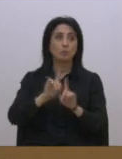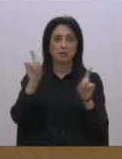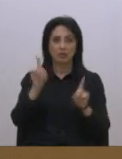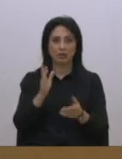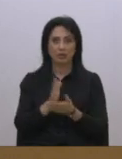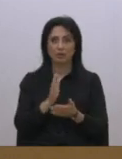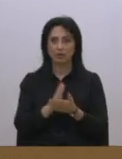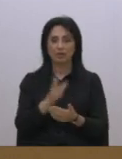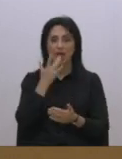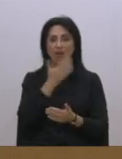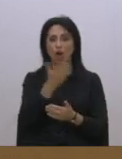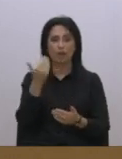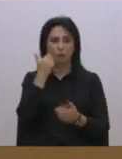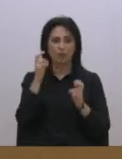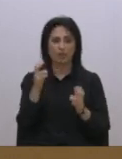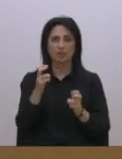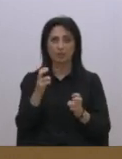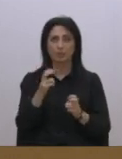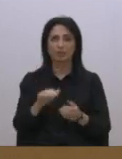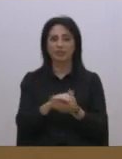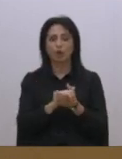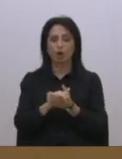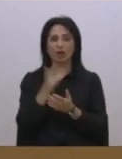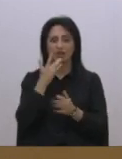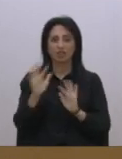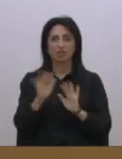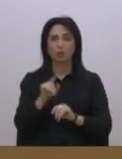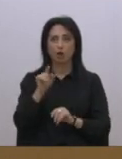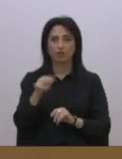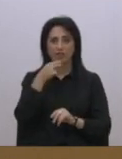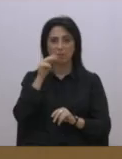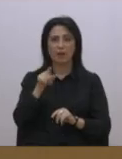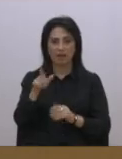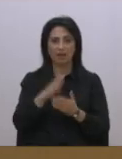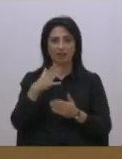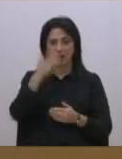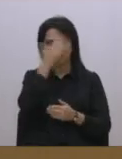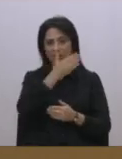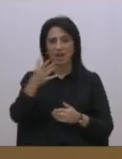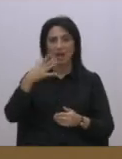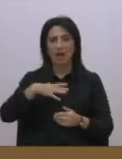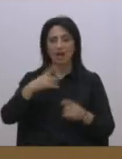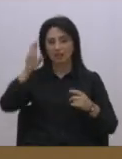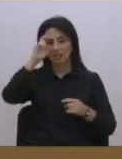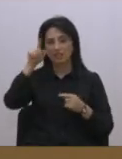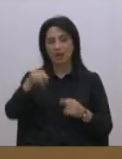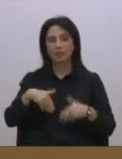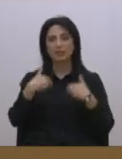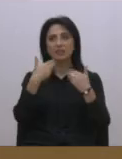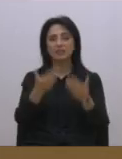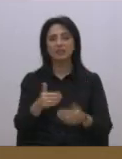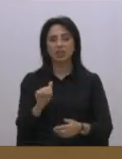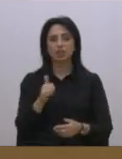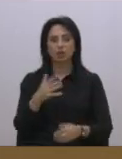მეტიც ეროვნული სირცხვილია. კოლექტიურ ნაციონალურ მოძრაობას ბრალი მიუძღვის ქართული ხალხის და ქართული სახელმწიფოს წინაშე,